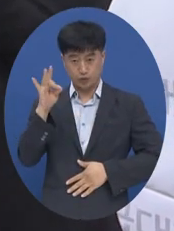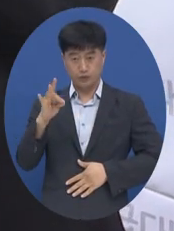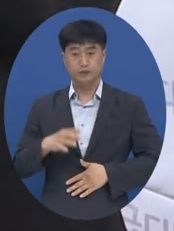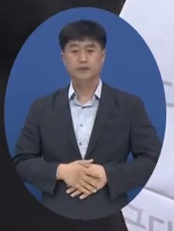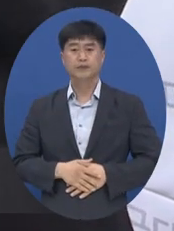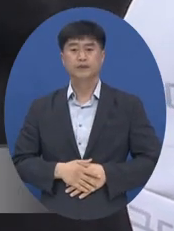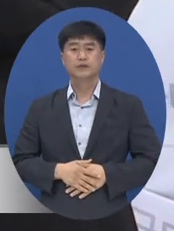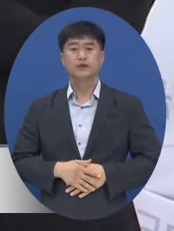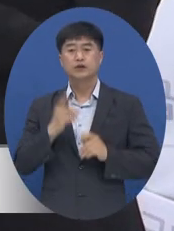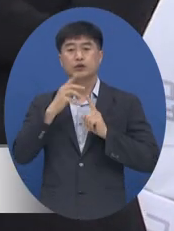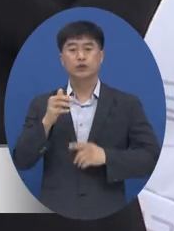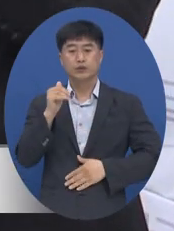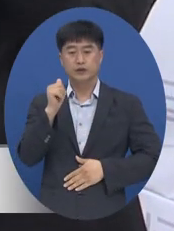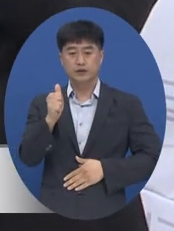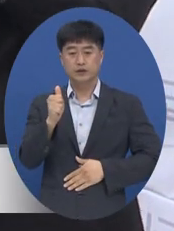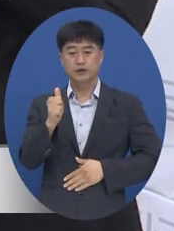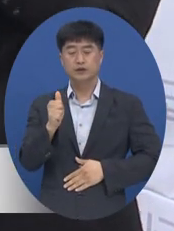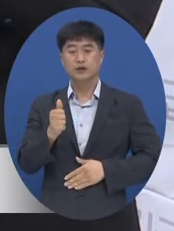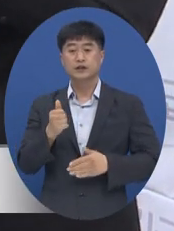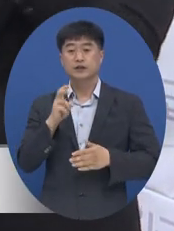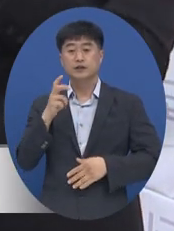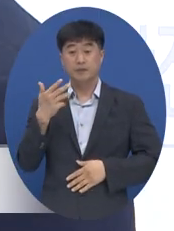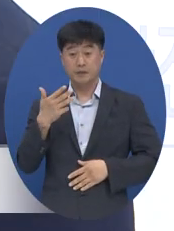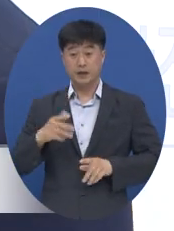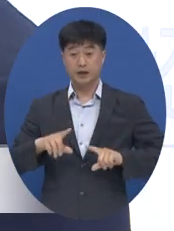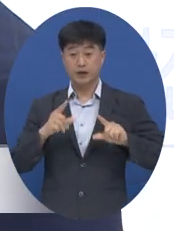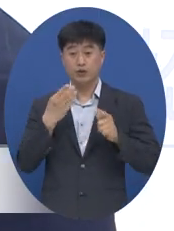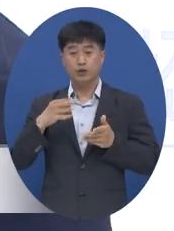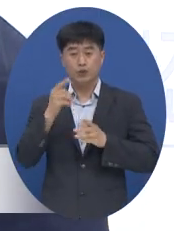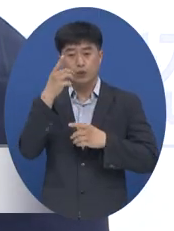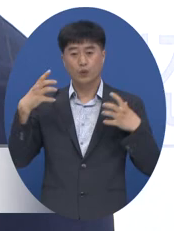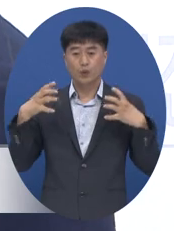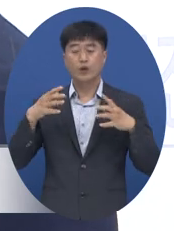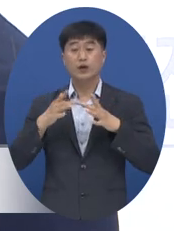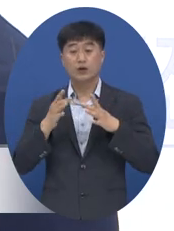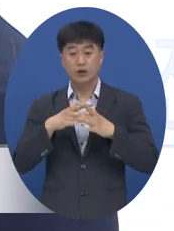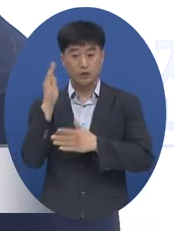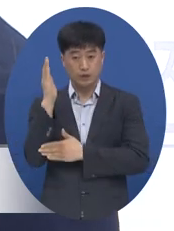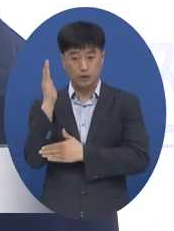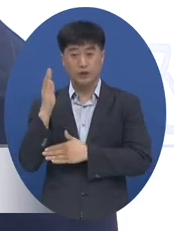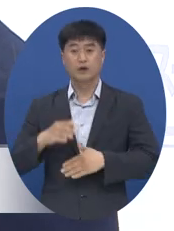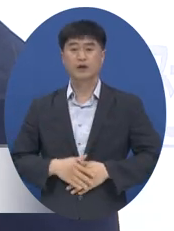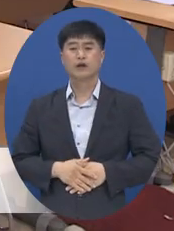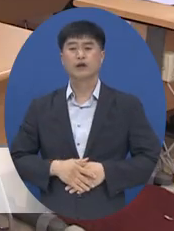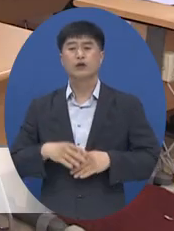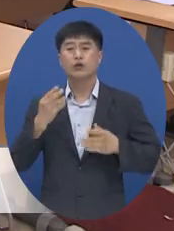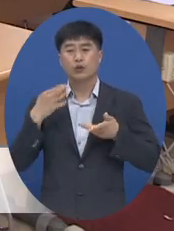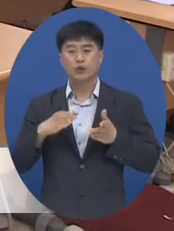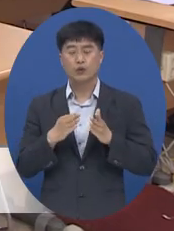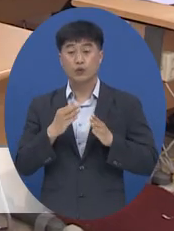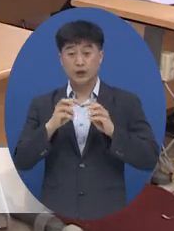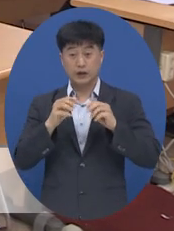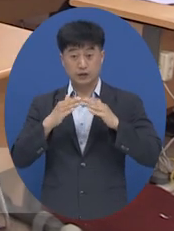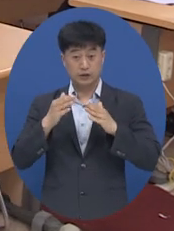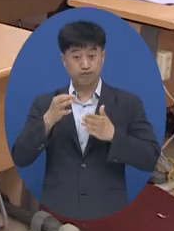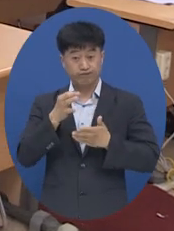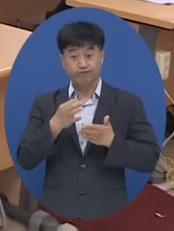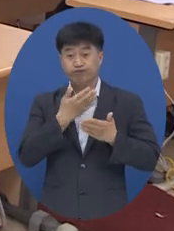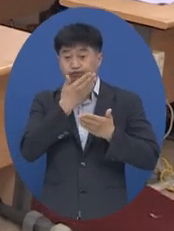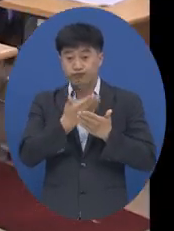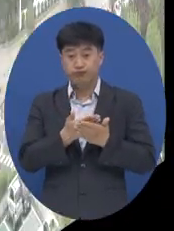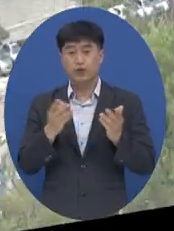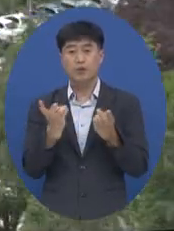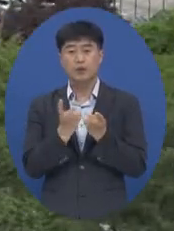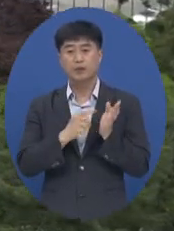처음입니다. 이재명 경기도지사는 지난 28일 경기도청에서 온라인 브리핑을 열고 경기도 부동산 주요 대책을